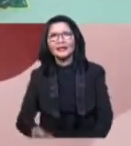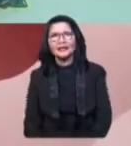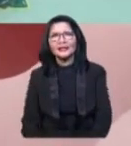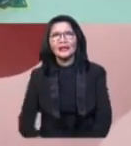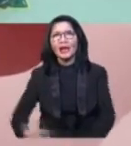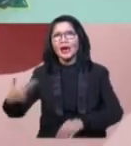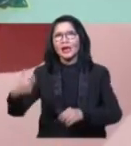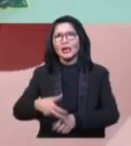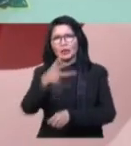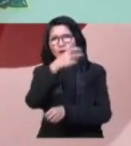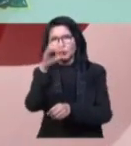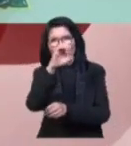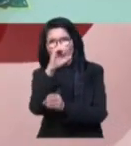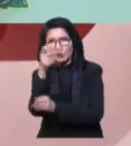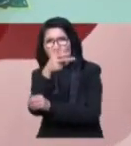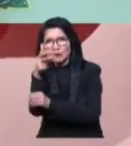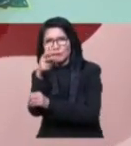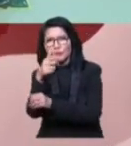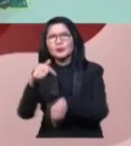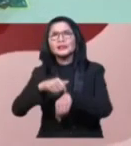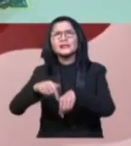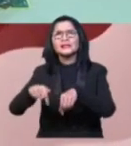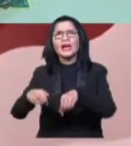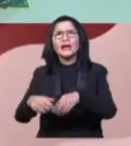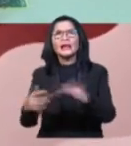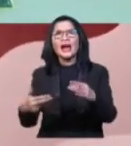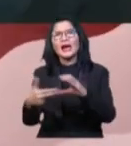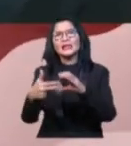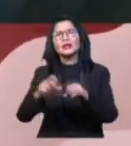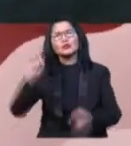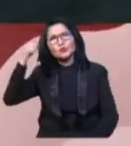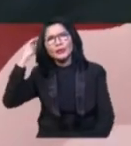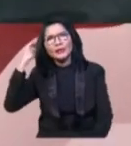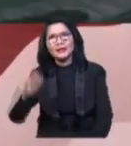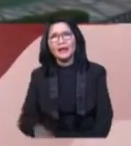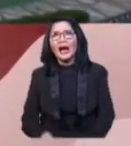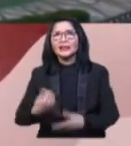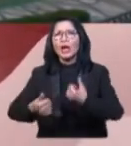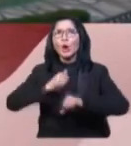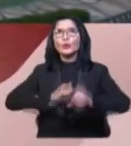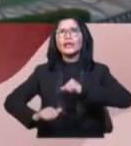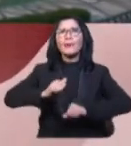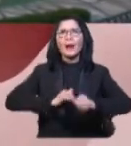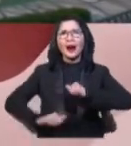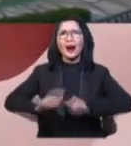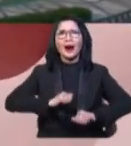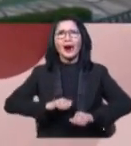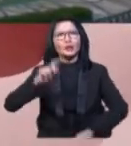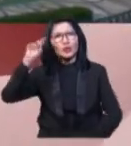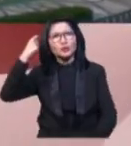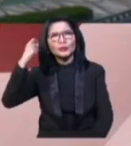bisa dilakukan secara virtual seperti kita sekarang. Teater juga, meskipun ada ya misalnya